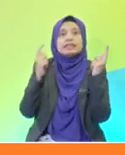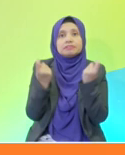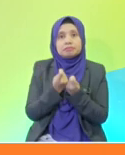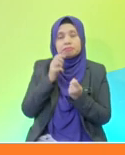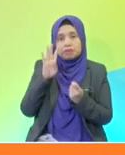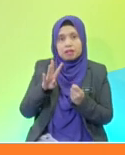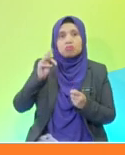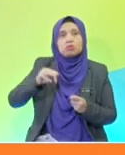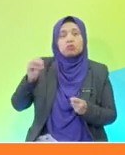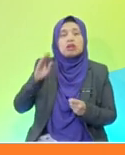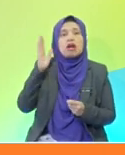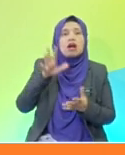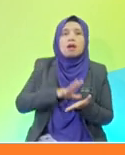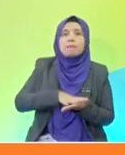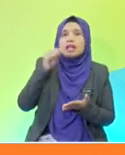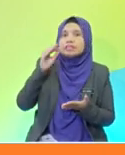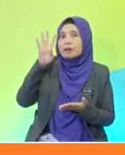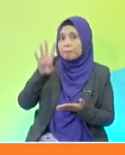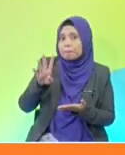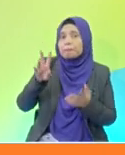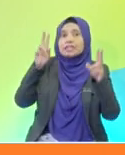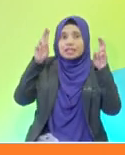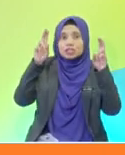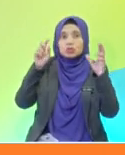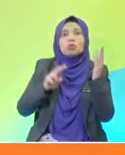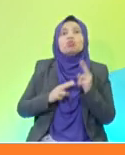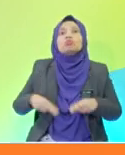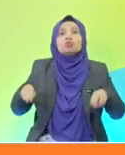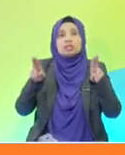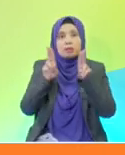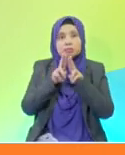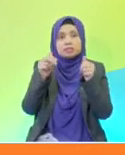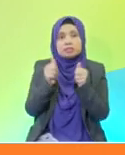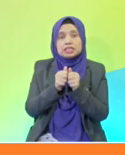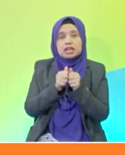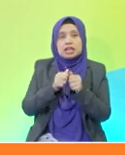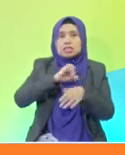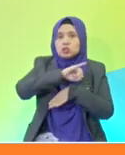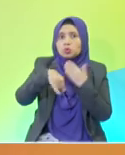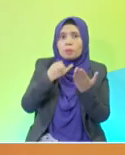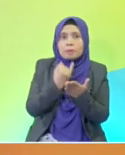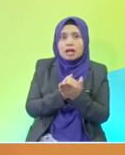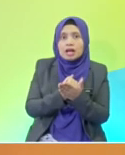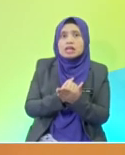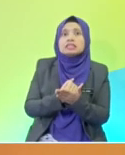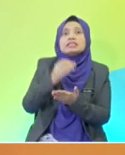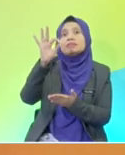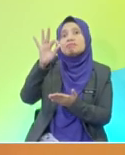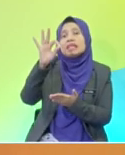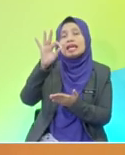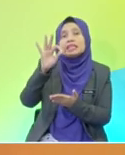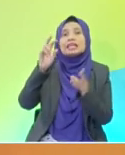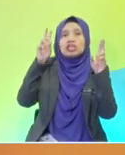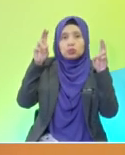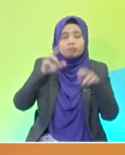murid-muri akan belajar 4 topik utama dengan jumlah 9 topik Oke